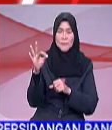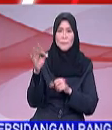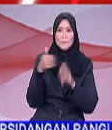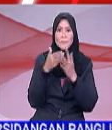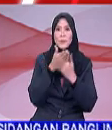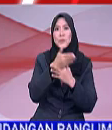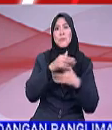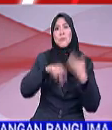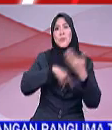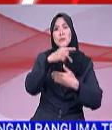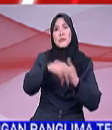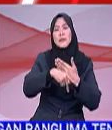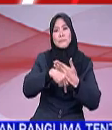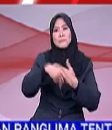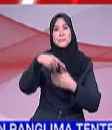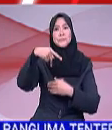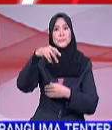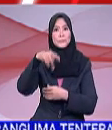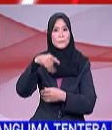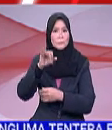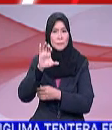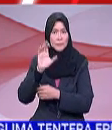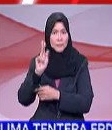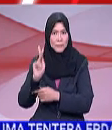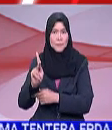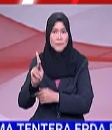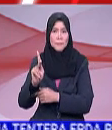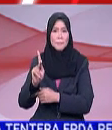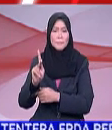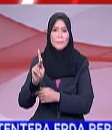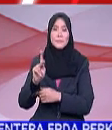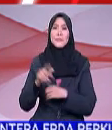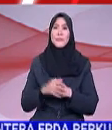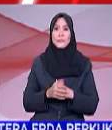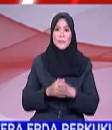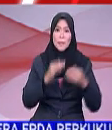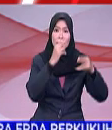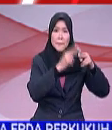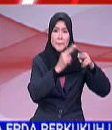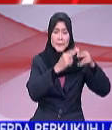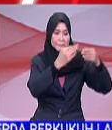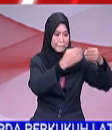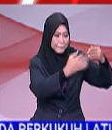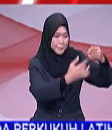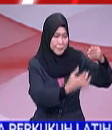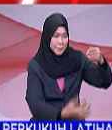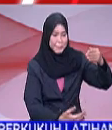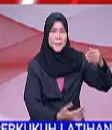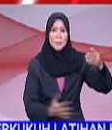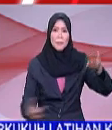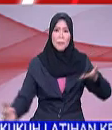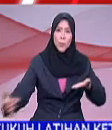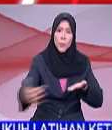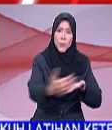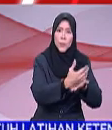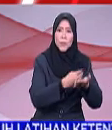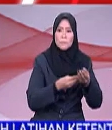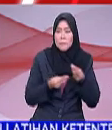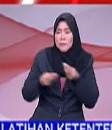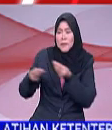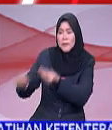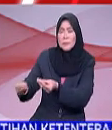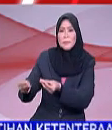menerusi program imunisasi COVID-19 kebangsaan PIK. Senarai nama yang diperoleh akan dihantar kepada